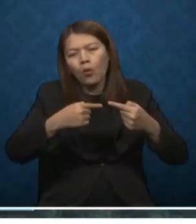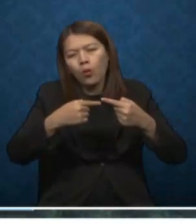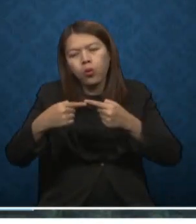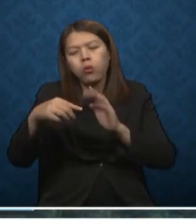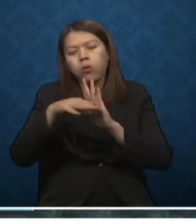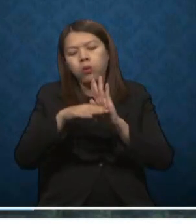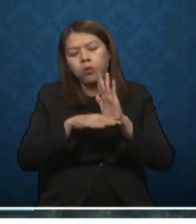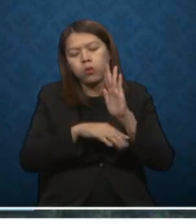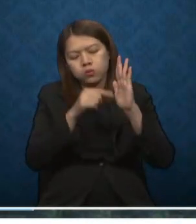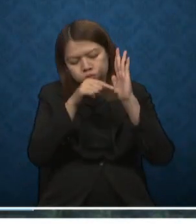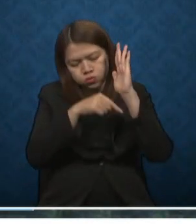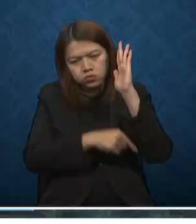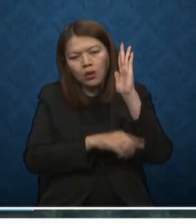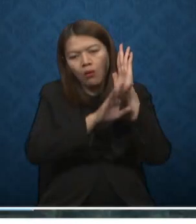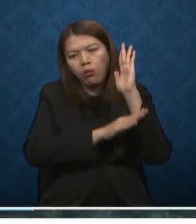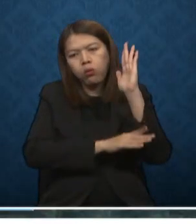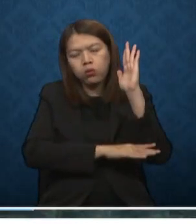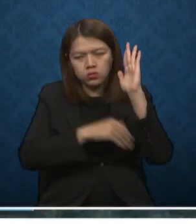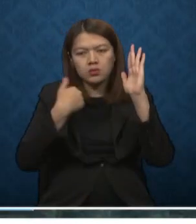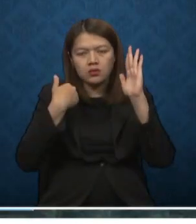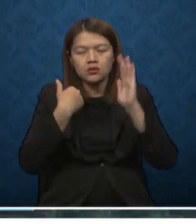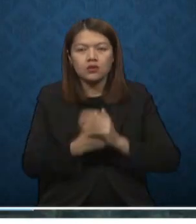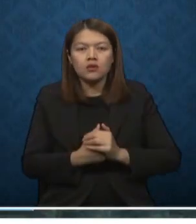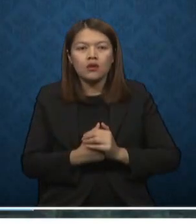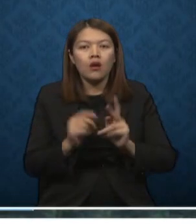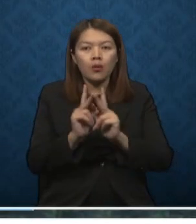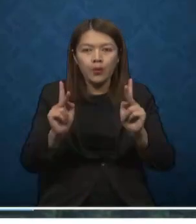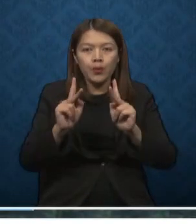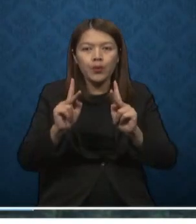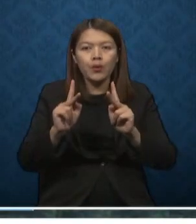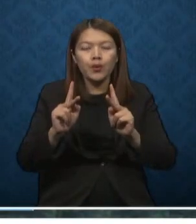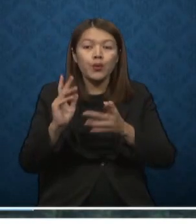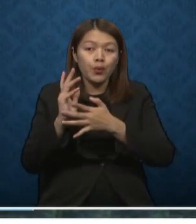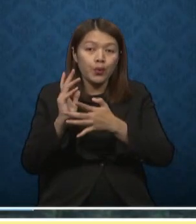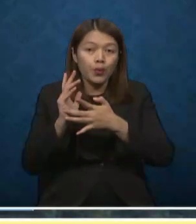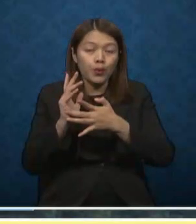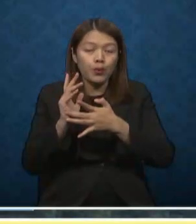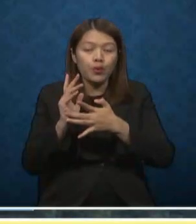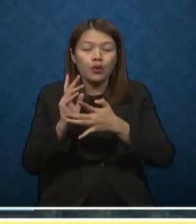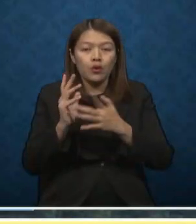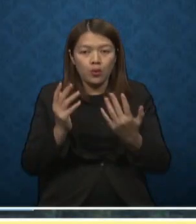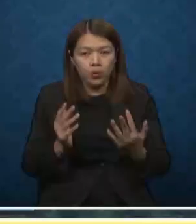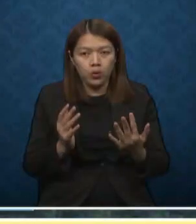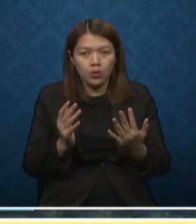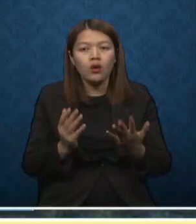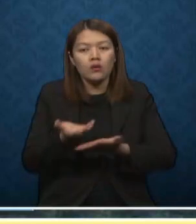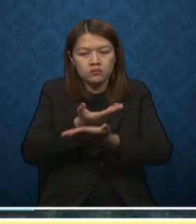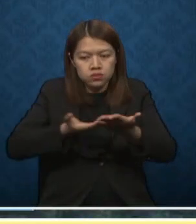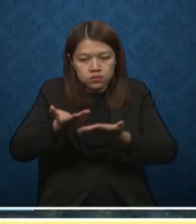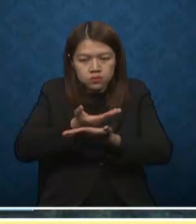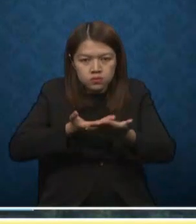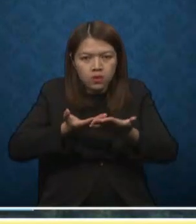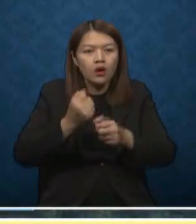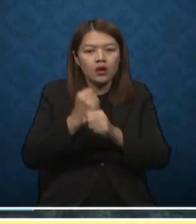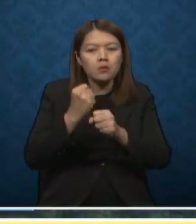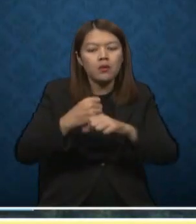หลายขั้นตอนนะครับก็อยู่ในส่วนที่คณะกรรมการเทคโนโลยีสารสนเทศจะได้พิจารณาดำเนิน